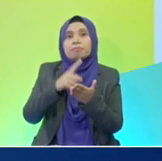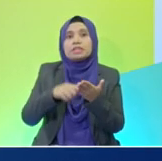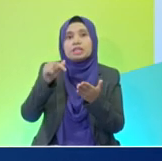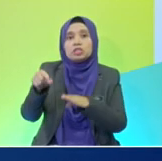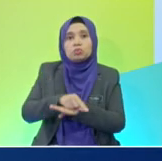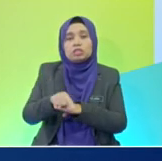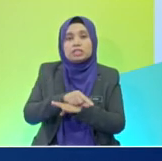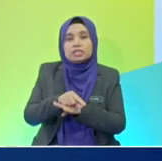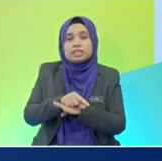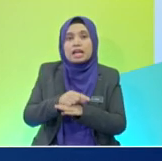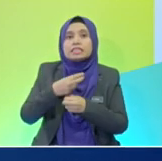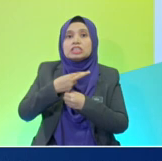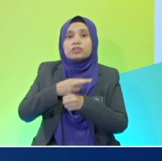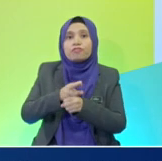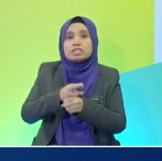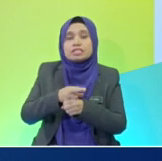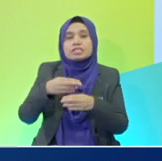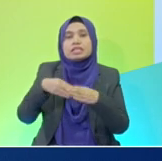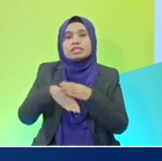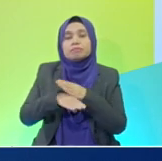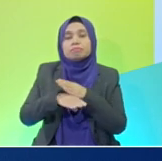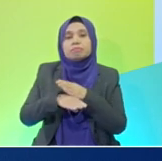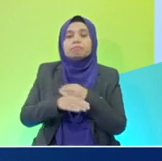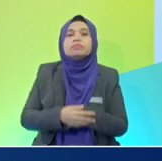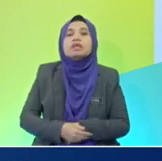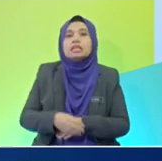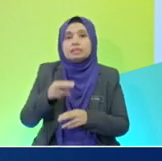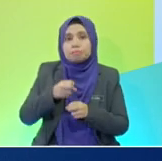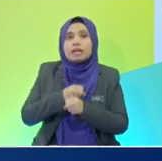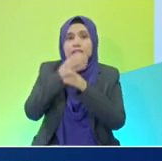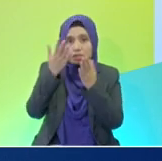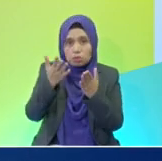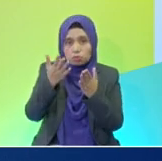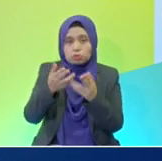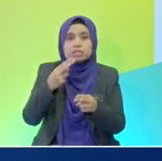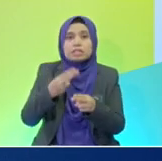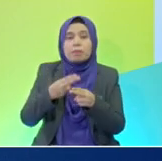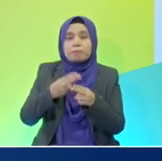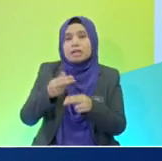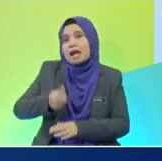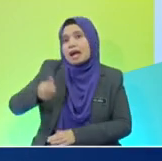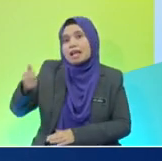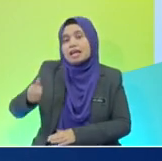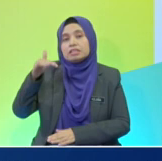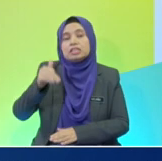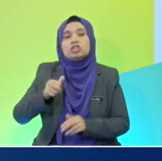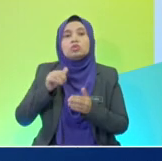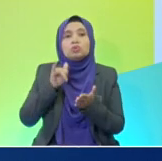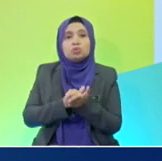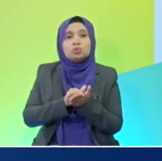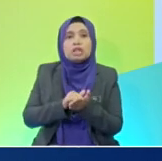mensubs penyaman udara unit pisah Oke nya tekan nama peralatan berikut dalam ruang yang disediakan